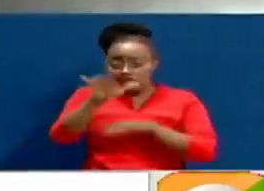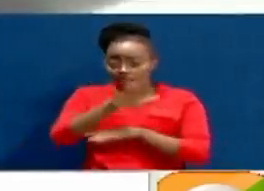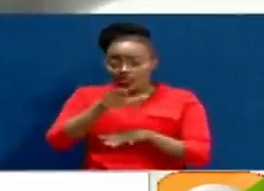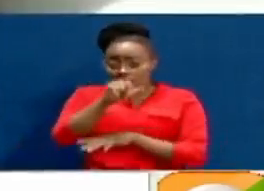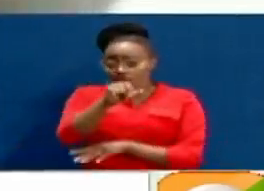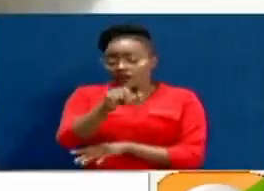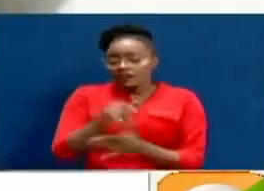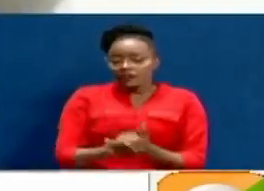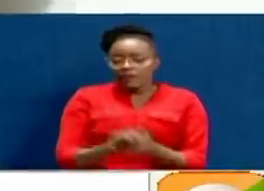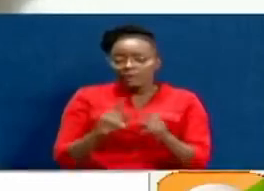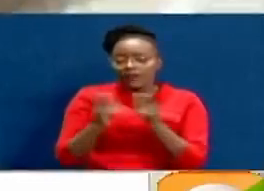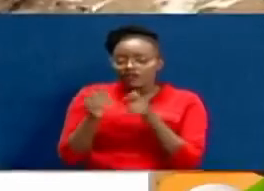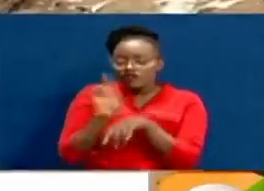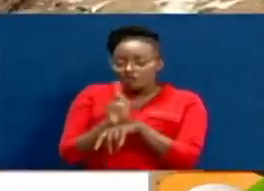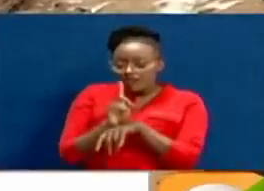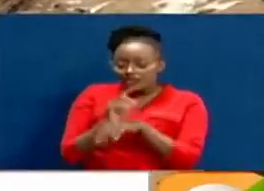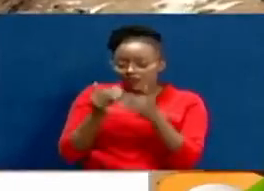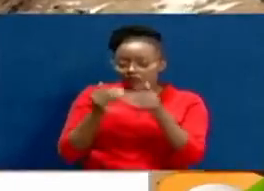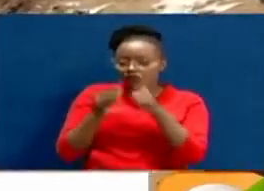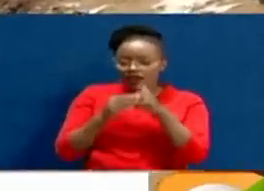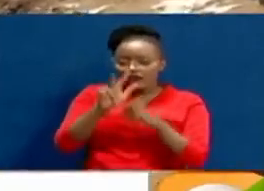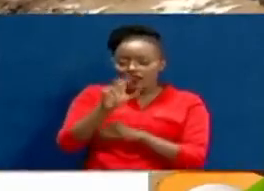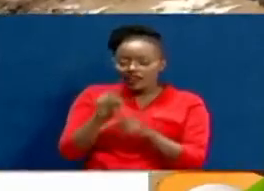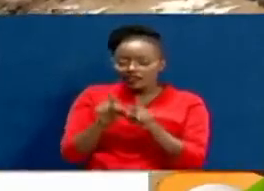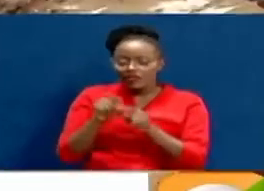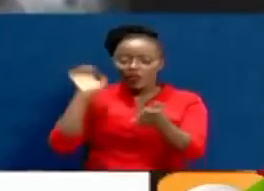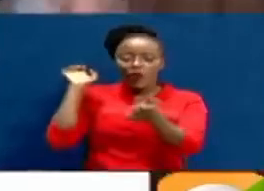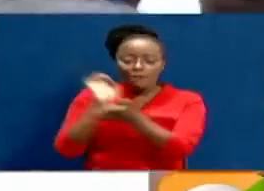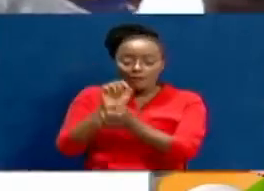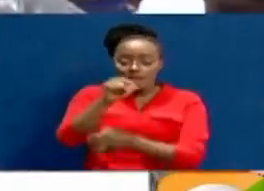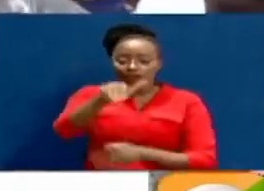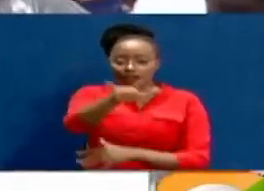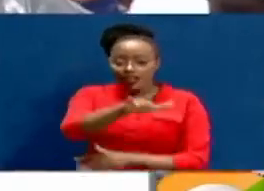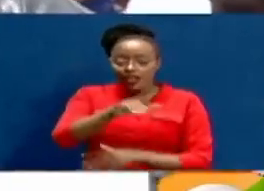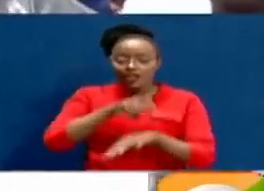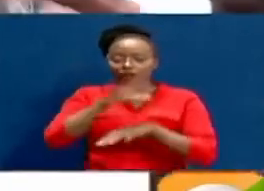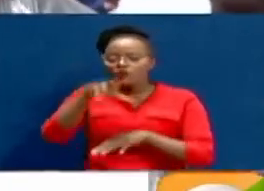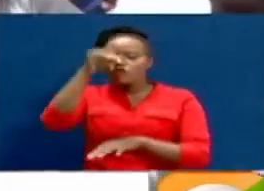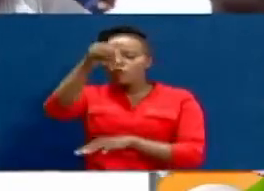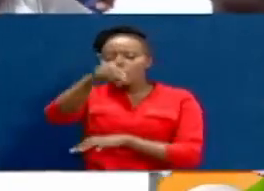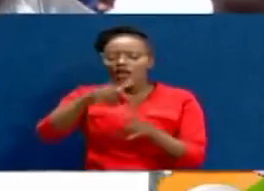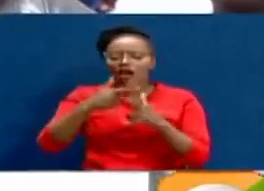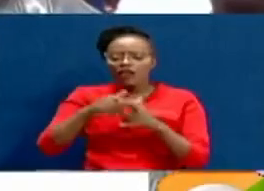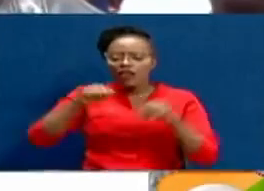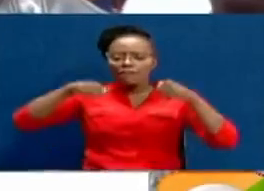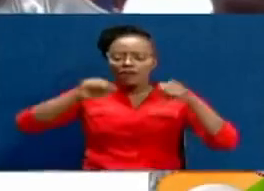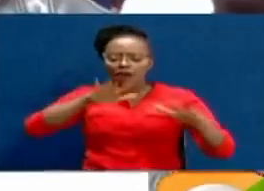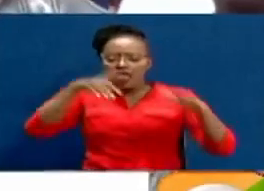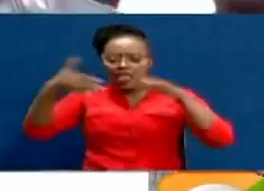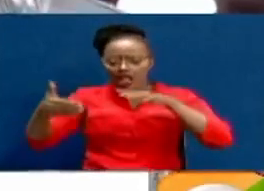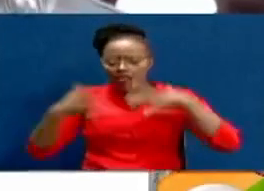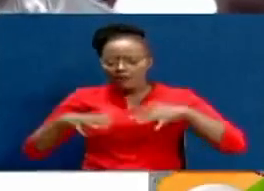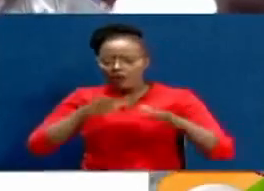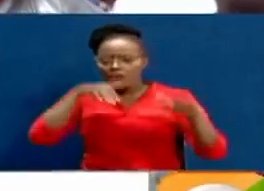area. But minutes before 9:30 a.m., they were cornered at this spot. Kufika pale chini, tukaona hiyo bike imeanguka. Hao